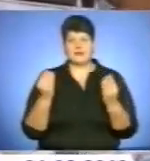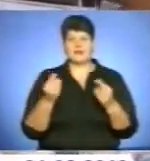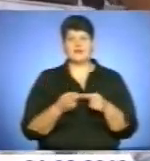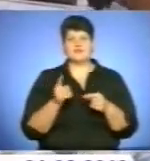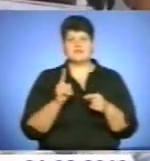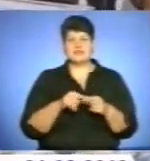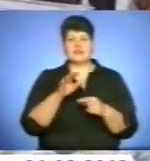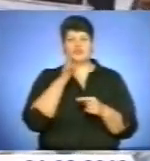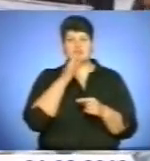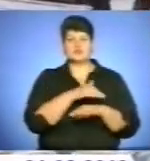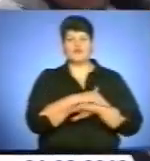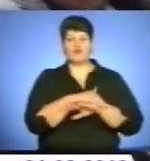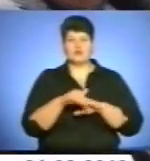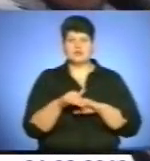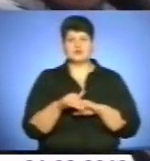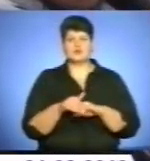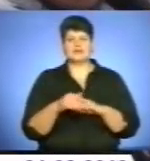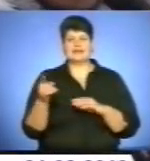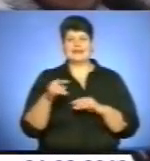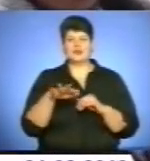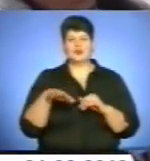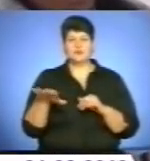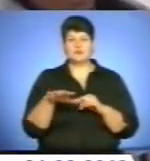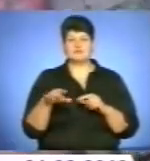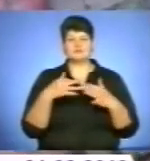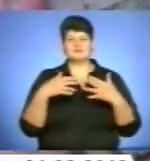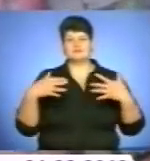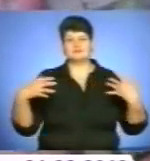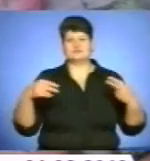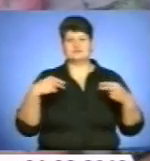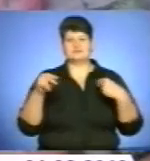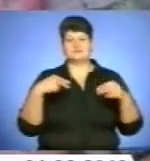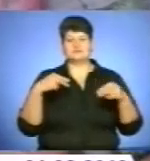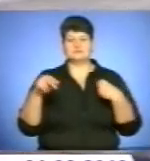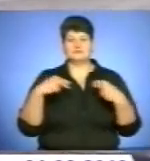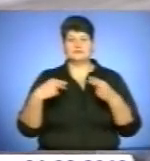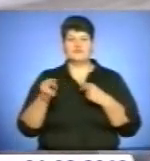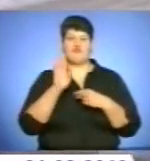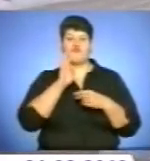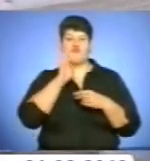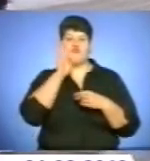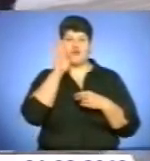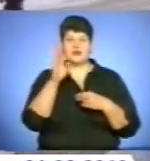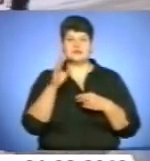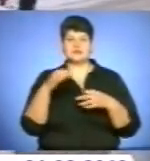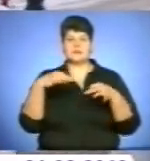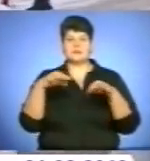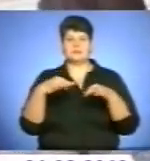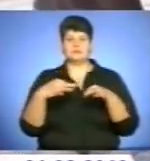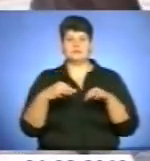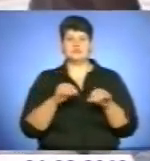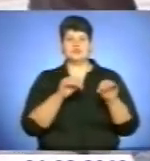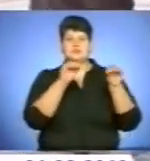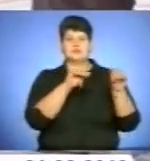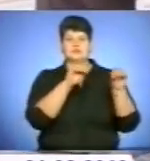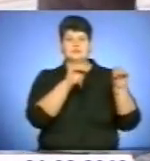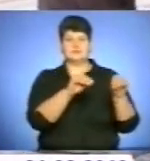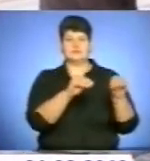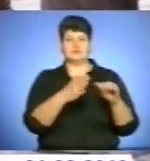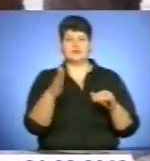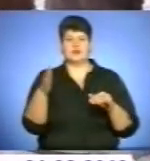Тернопільську перекривають дрібні підприємці, торгуючи усіляким крамом. Вранці торговці припарковують мікроавтобуси з обох сторін проїжджої частини, а